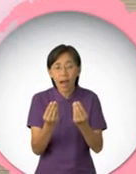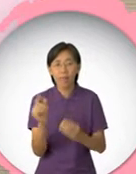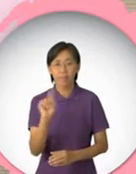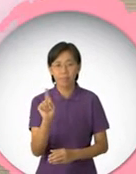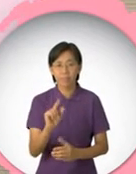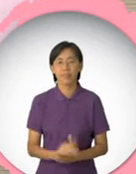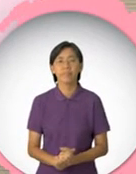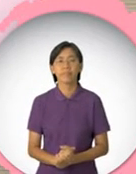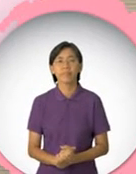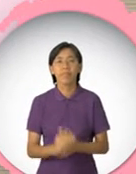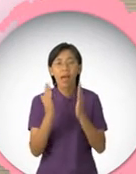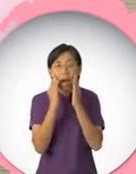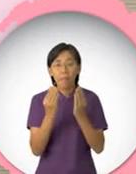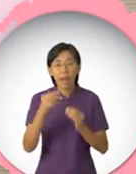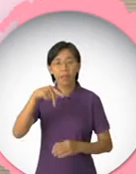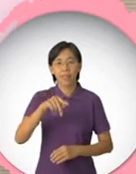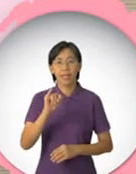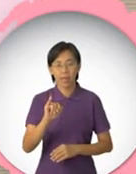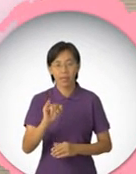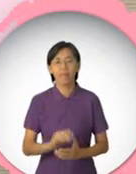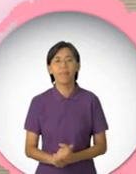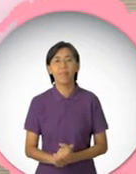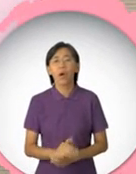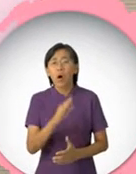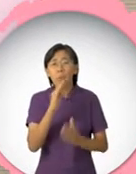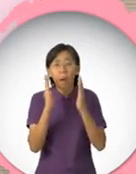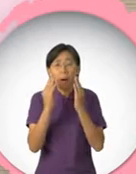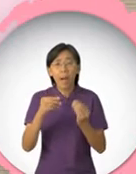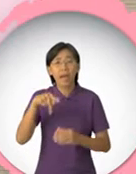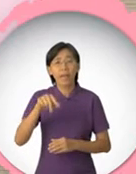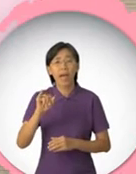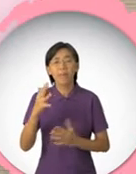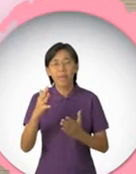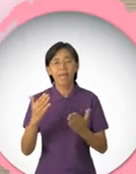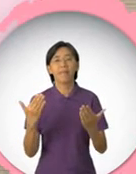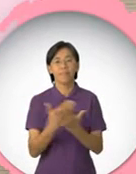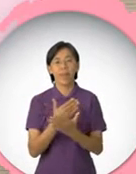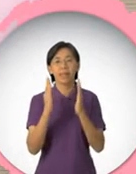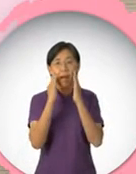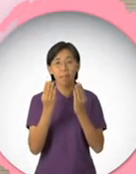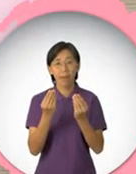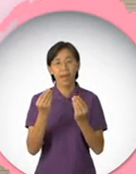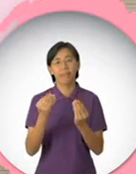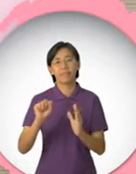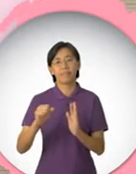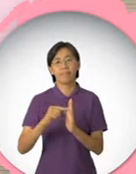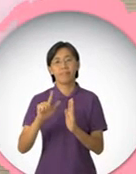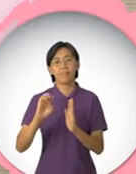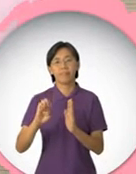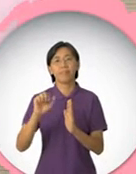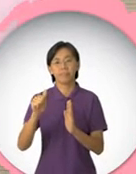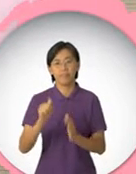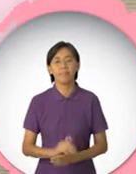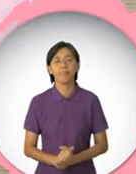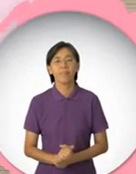นของแป้ง PI นะคะหรือถ้าไม่มีก็อาจจะใช้เป็นแป้งสาลีอเนกประสงค์ก็ได้นะคะมีส่ว